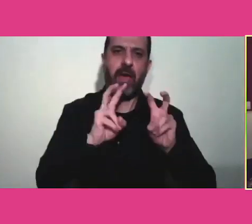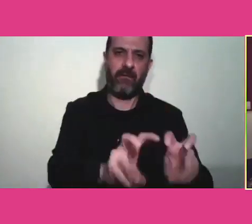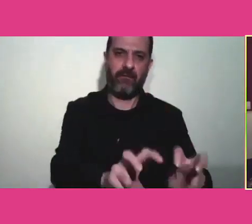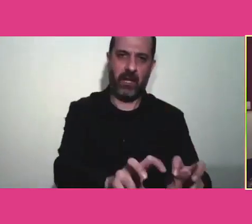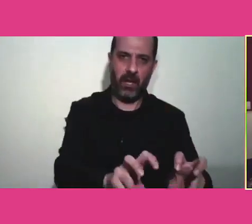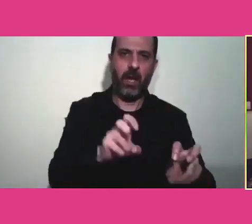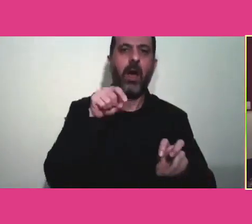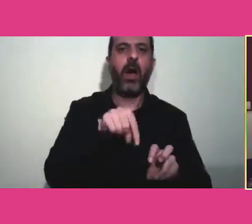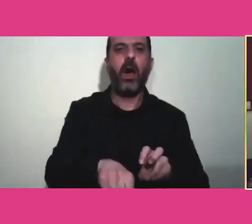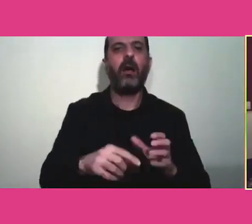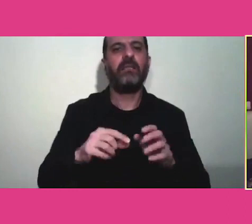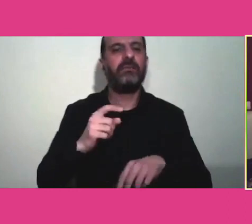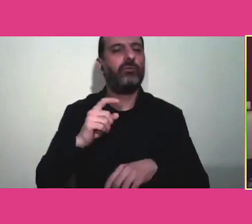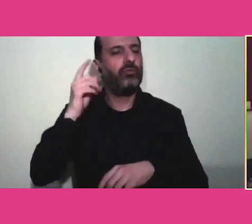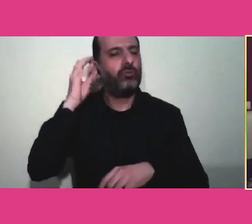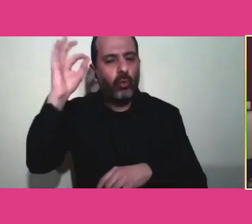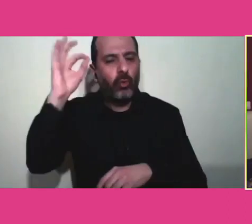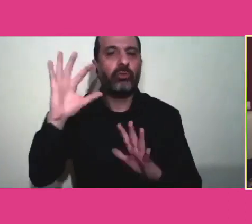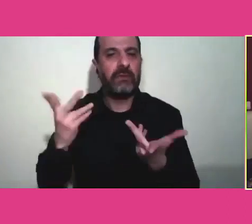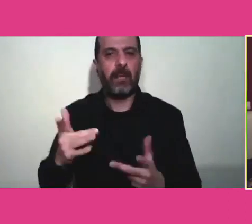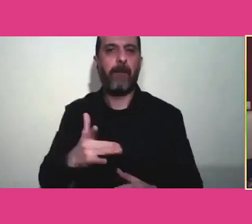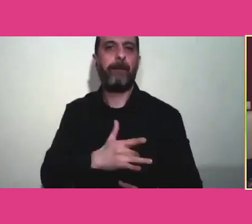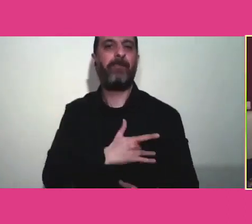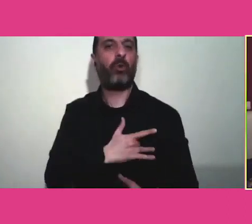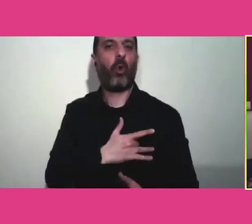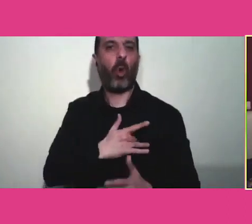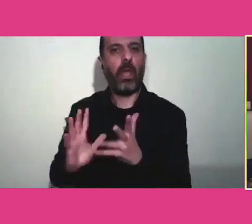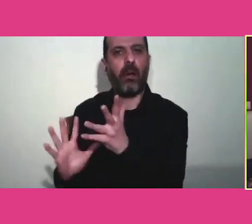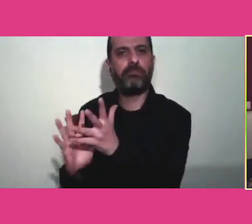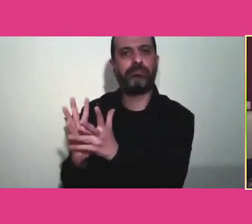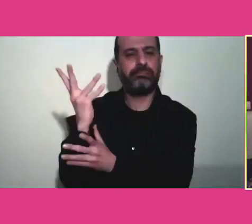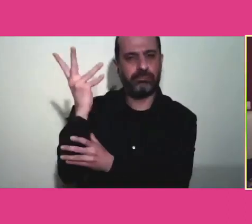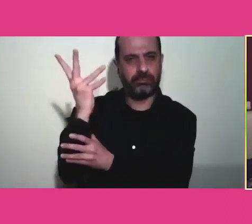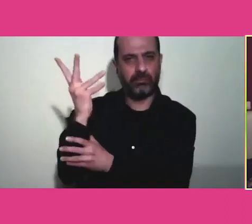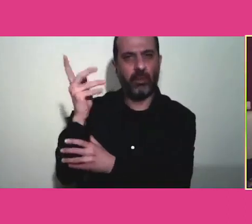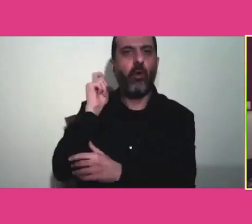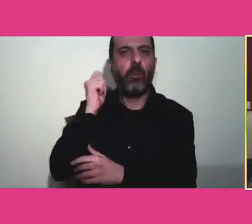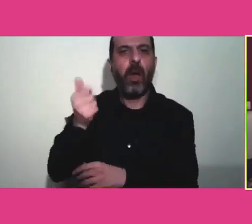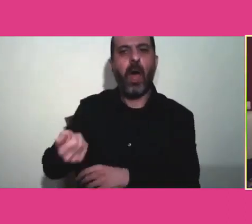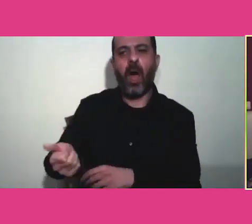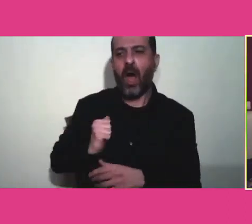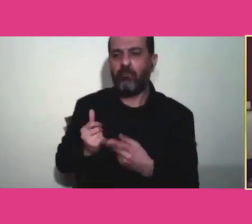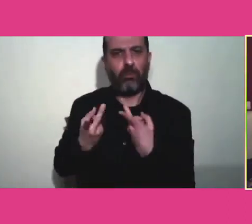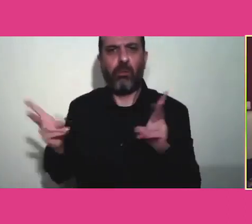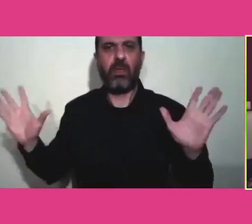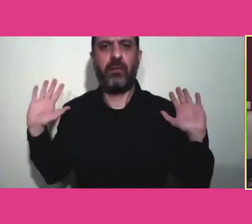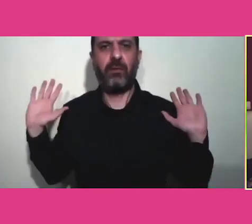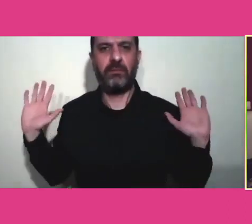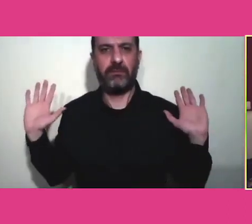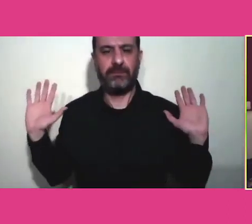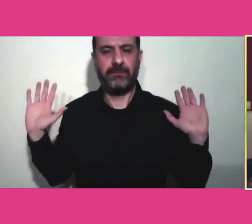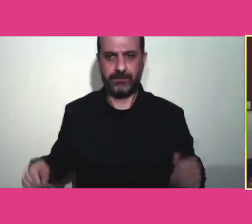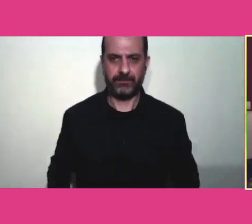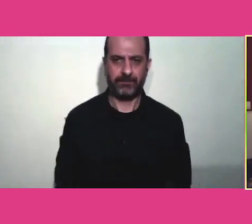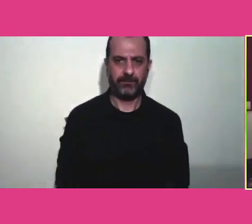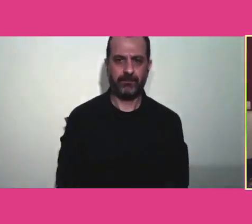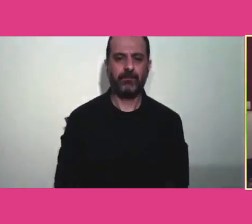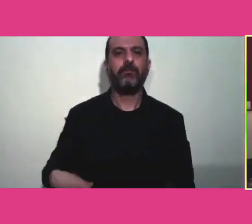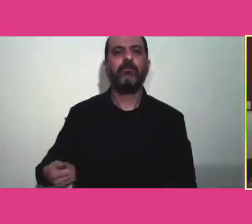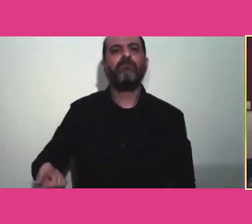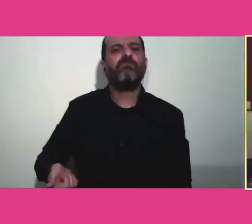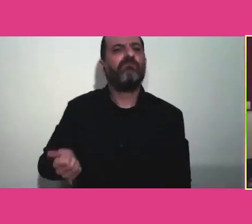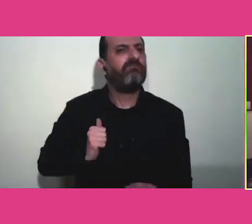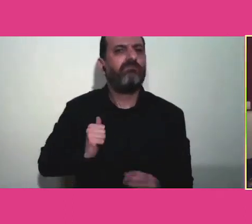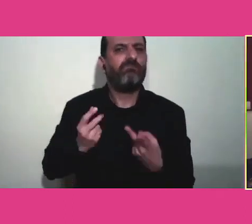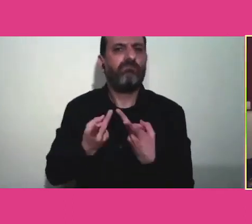καθιερωμένο μοντέλο ευημερίας της ψυχολογίας, το οποίο βασίζεται στη θεωρία της αυτοδιάθεσης. Λοιπόν, η θεωρία της